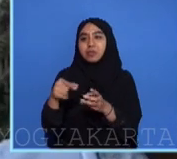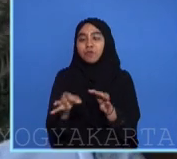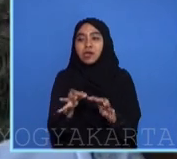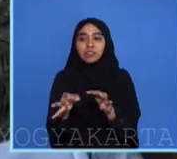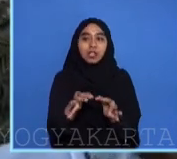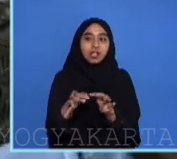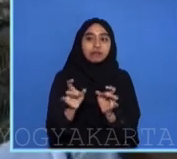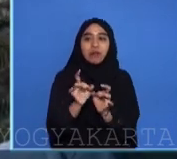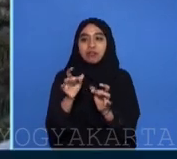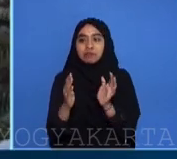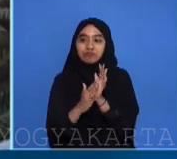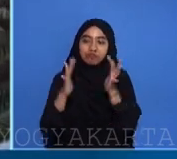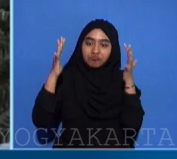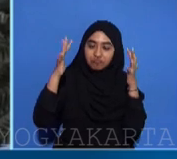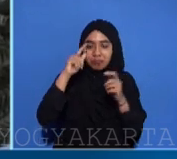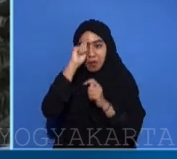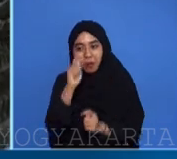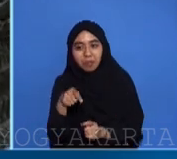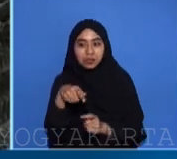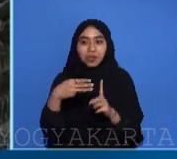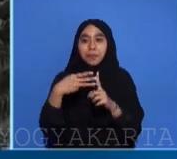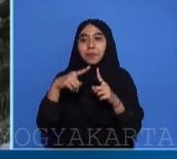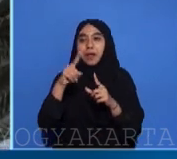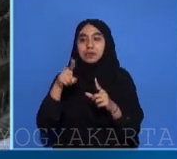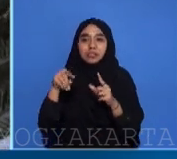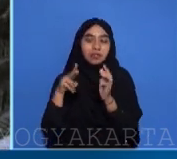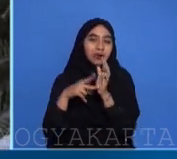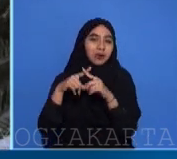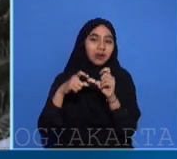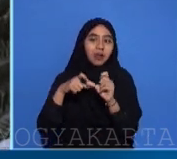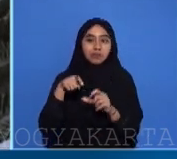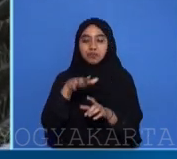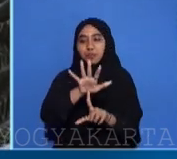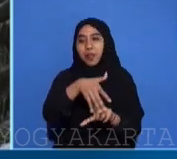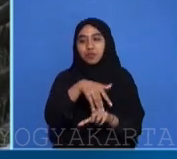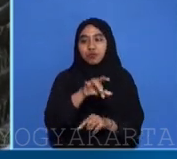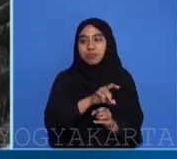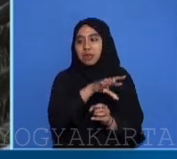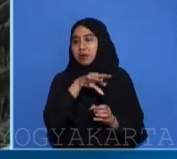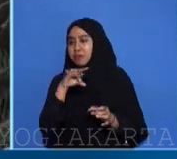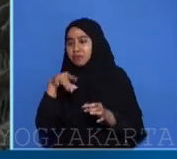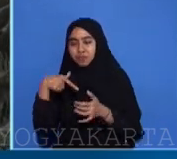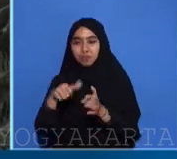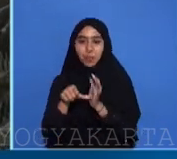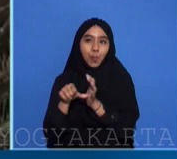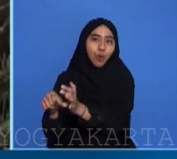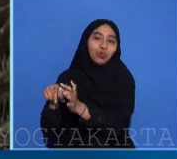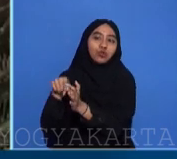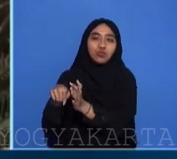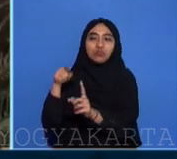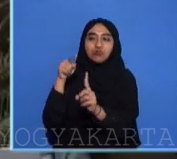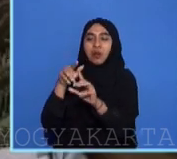apresiasi kepada baznas yang memilih Bantul sebagai salah satu lokus pengentasan